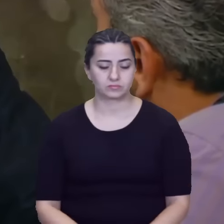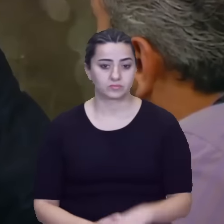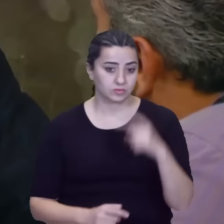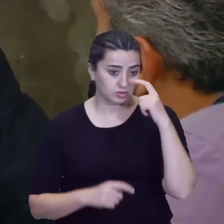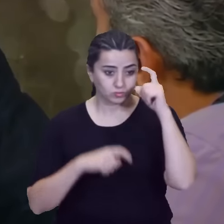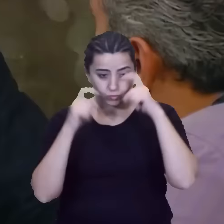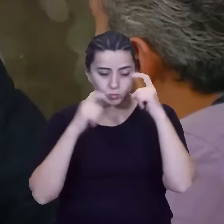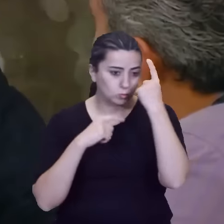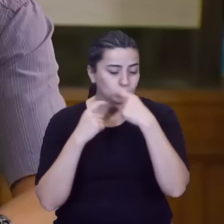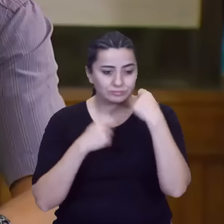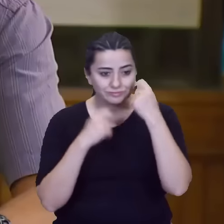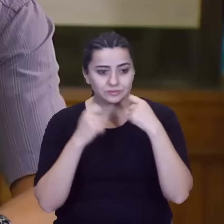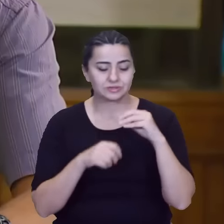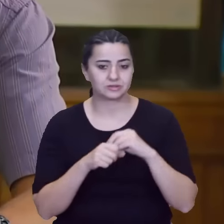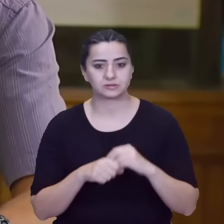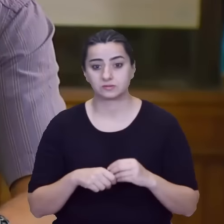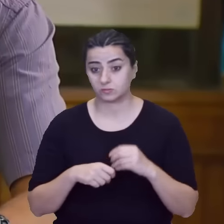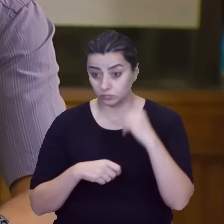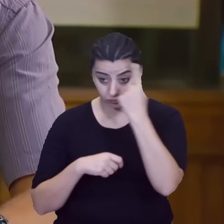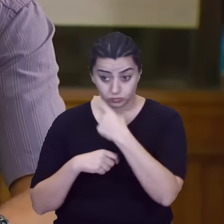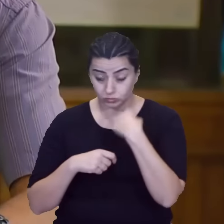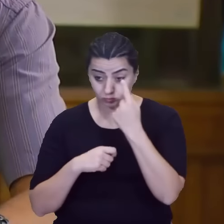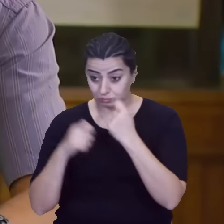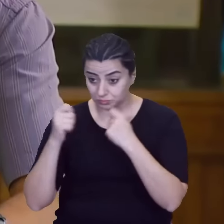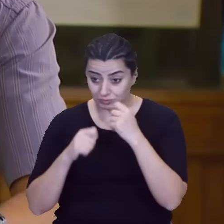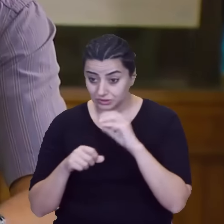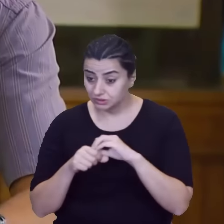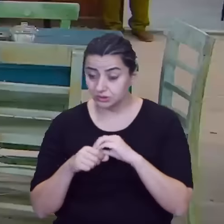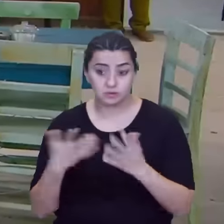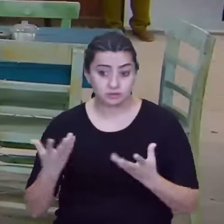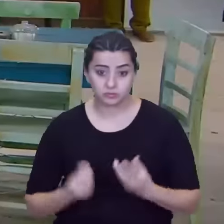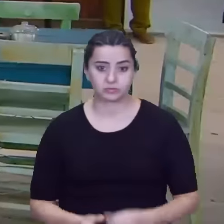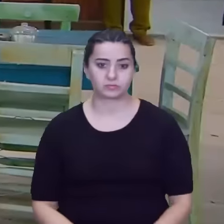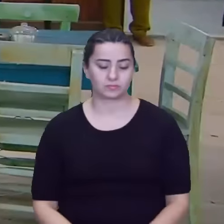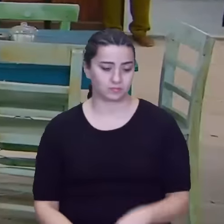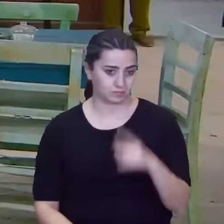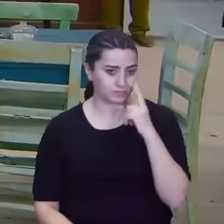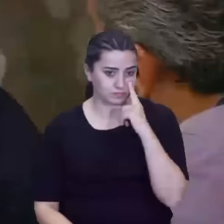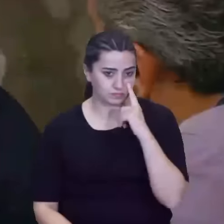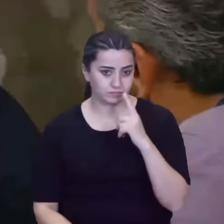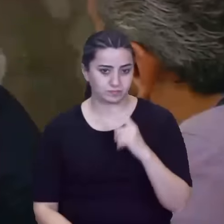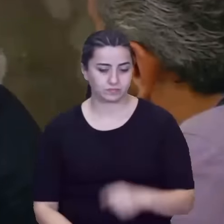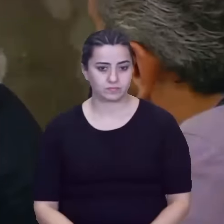Kaş göz hareket mimikle. Kaş göz hareket mimikle. Allah Allah. Nasıl yapacağız? Şöyle.